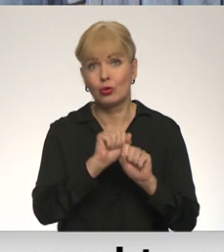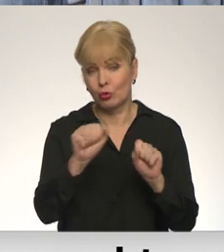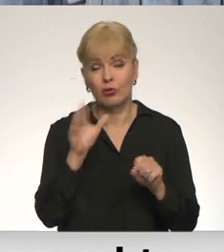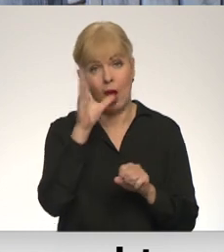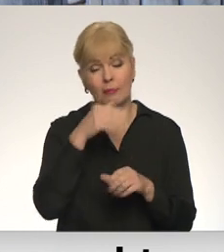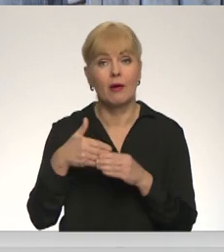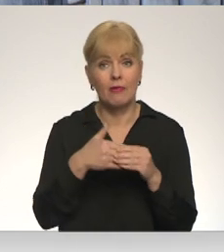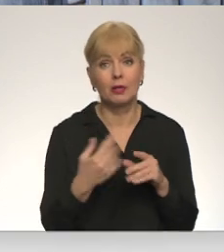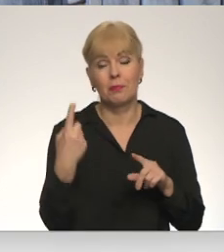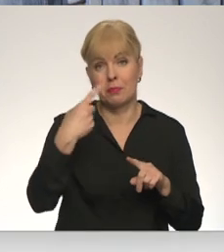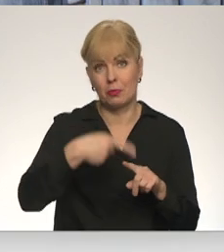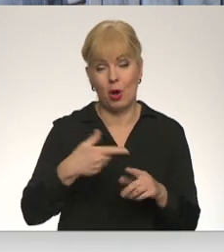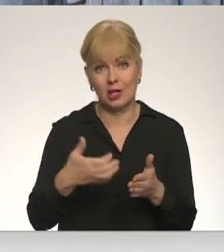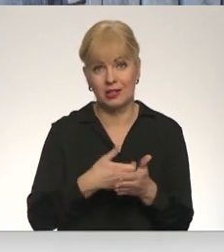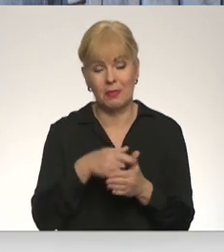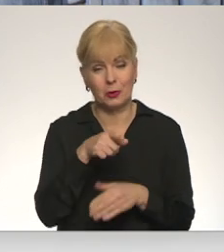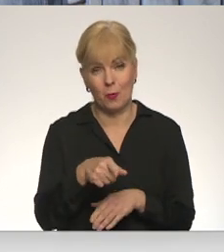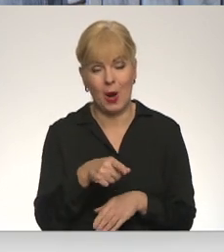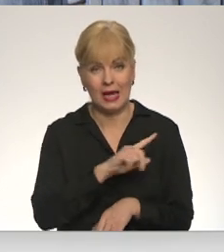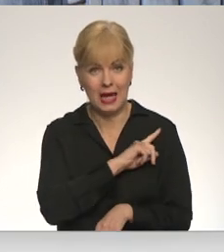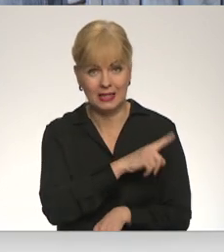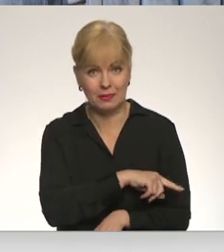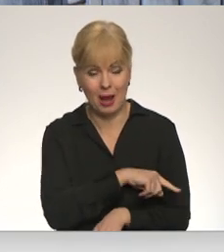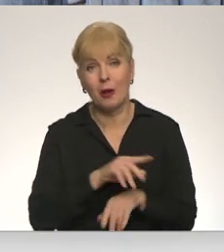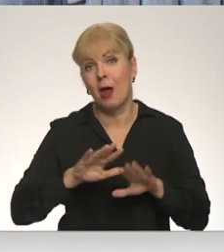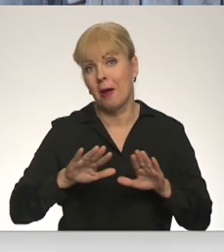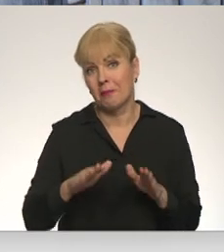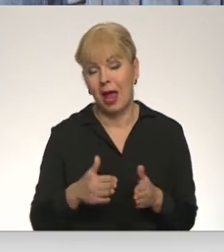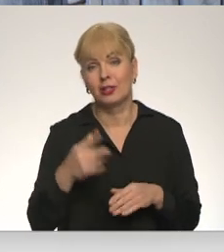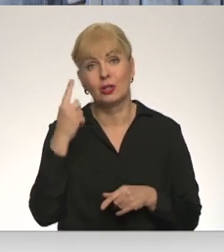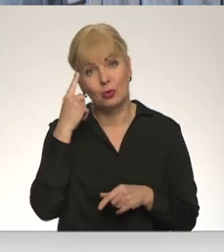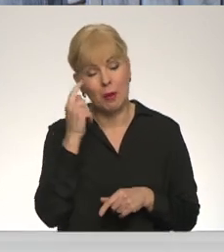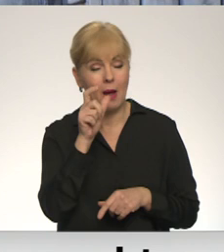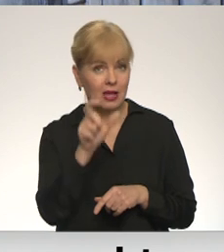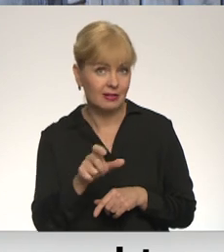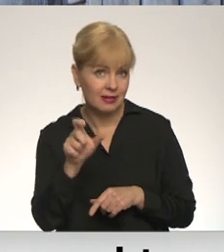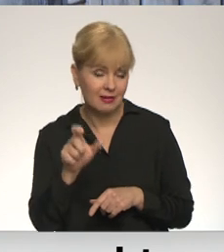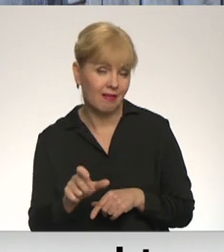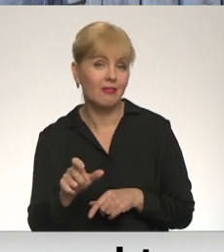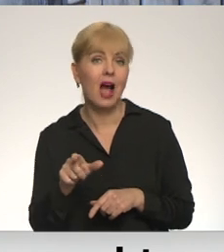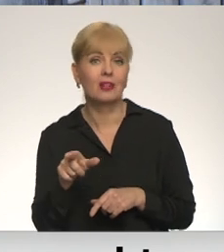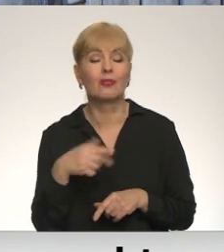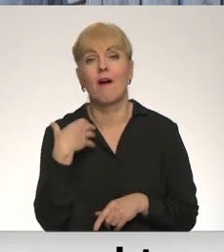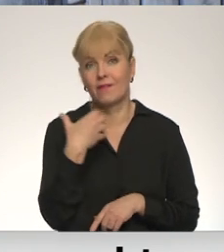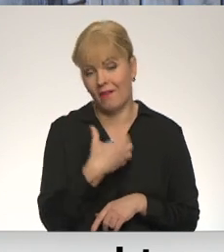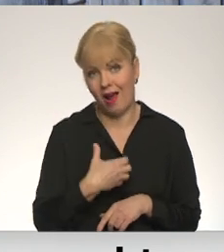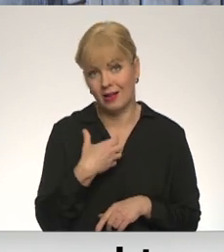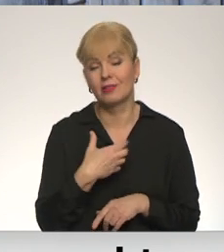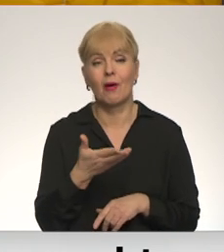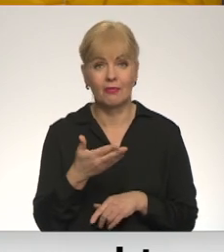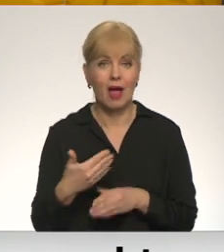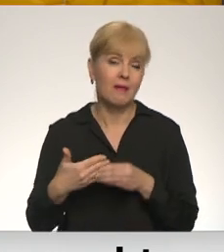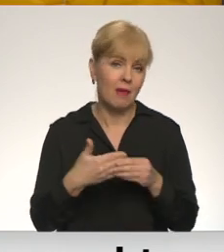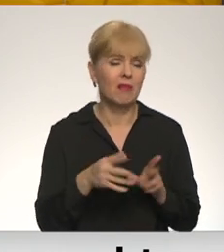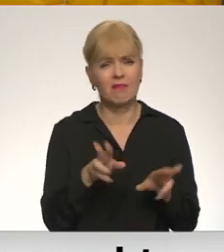Pirmo reizi izmantoju šito iespēju, bet es domāju, ka cilvēku vajadzētu tākt, nevis